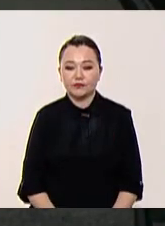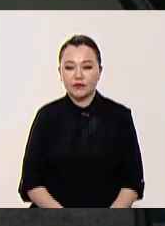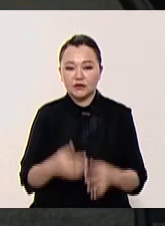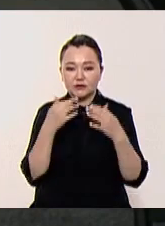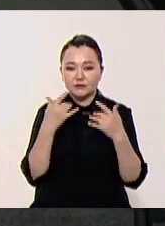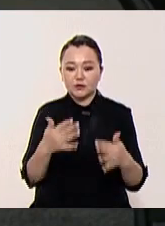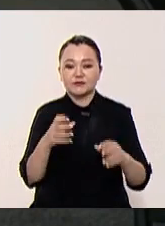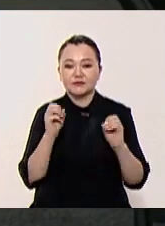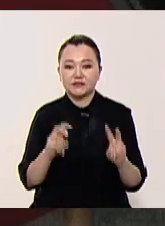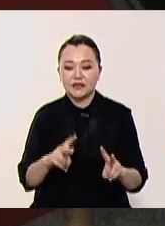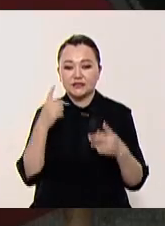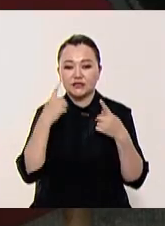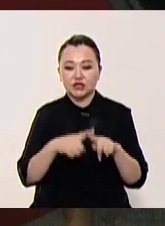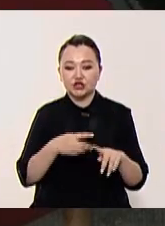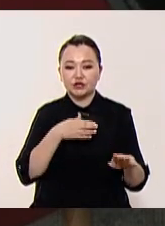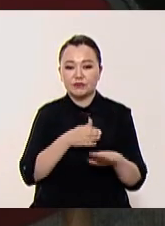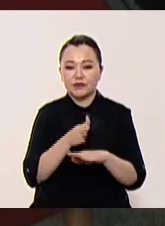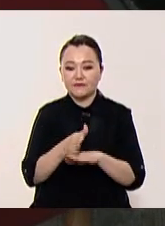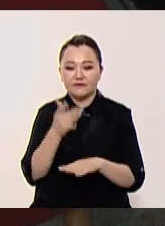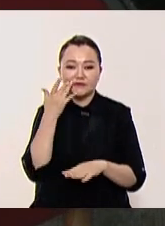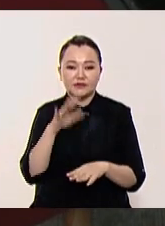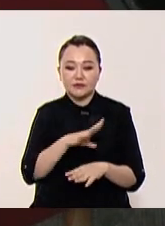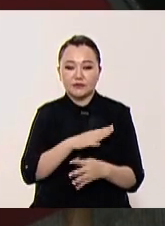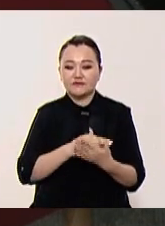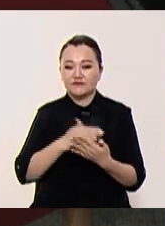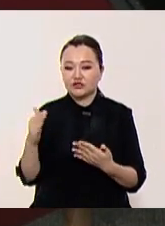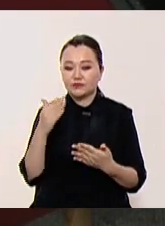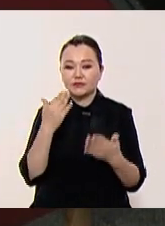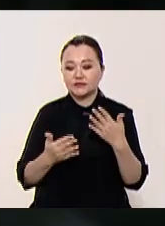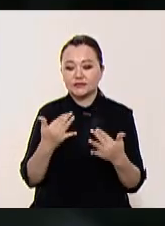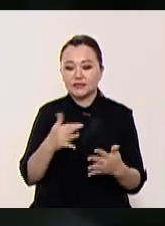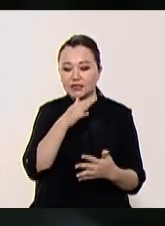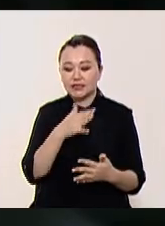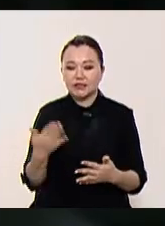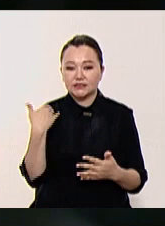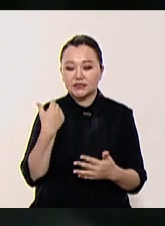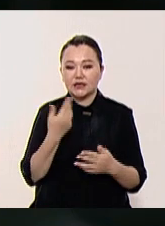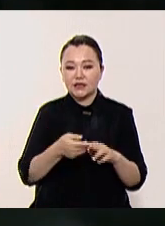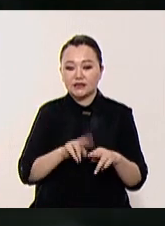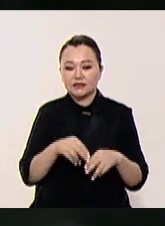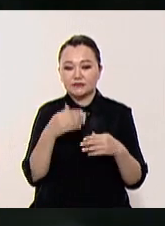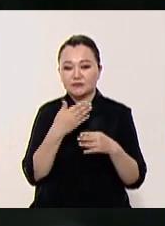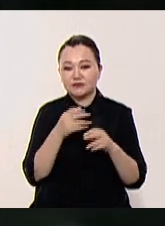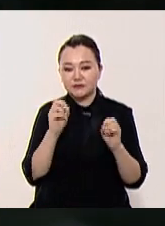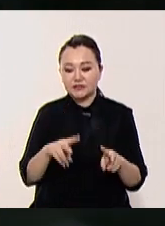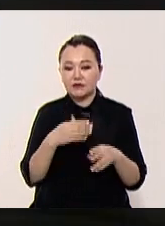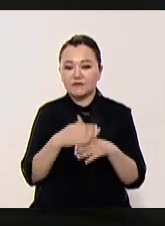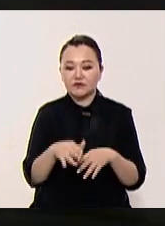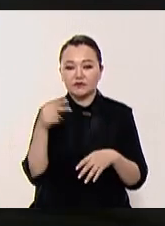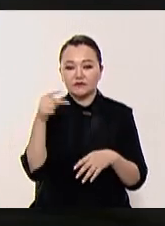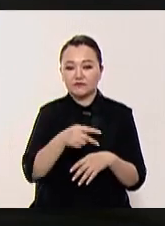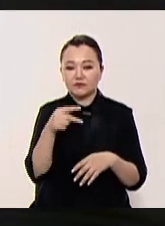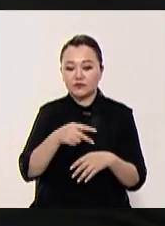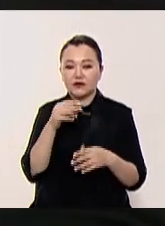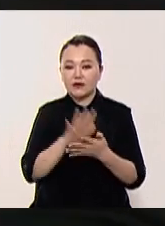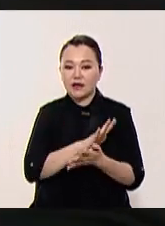Спрос на специалистов технических направлений всегда был повышенным. Если несколько лет назад на эти специальности выделяли около 2000 грантов, в